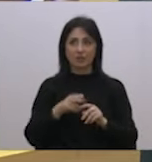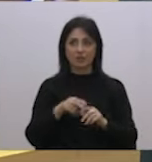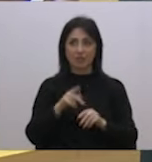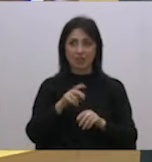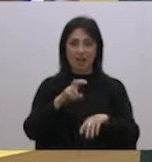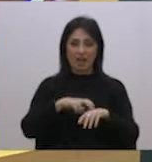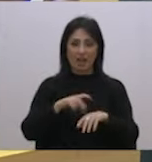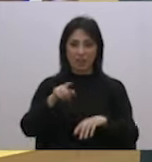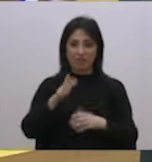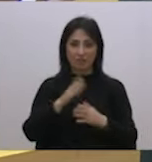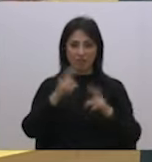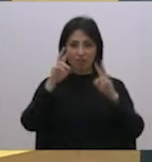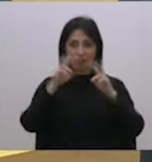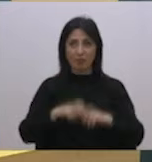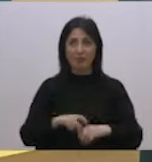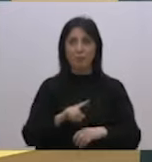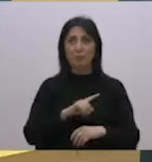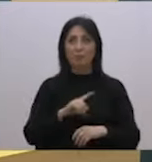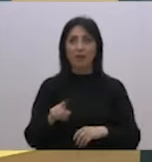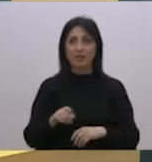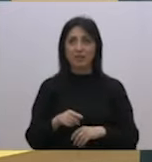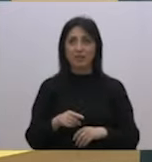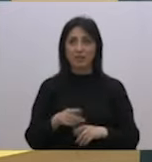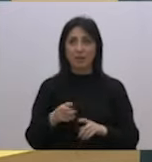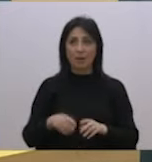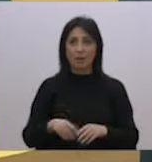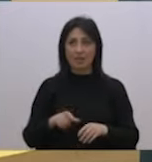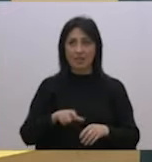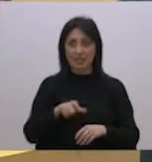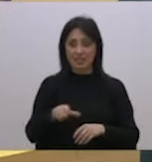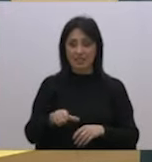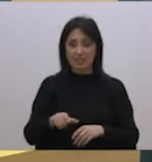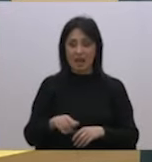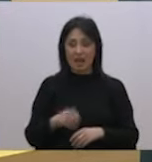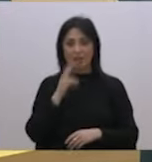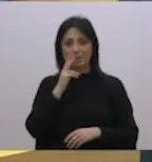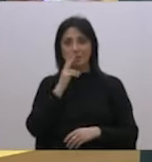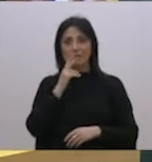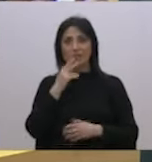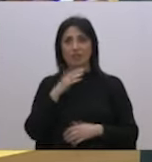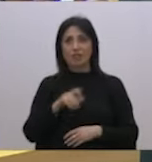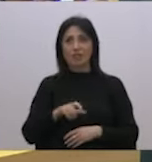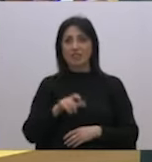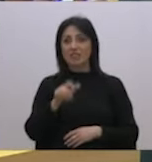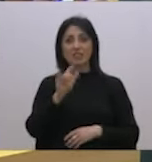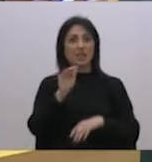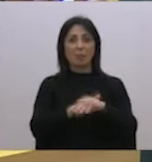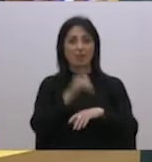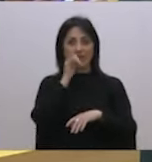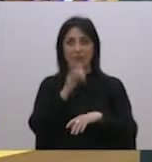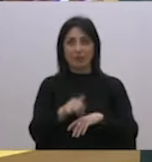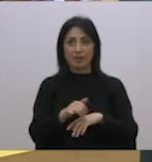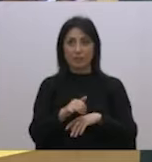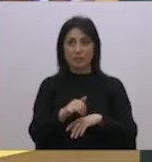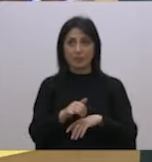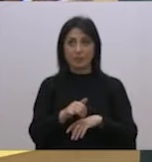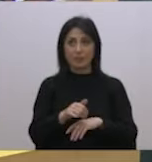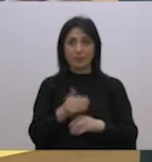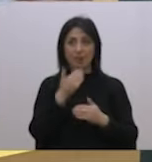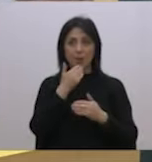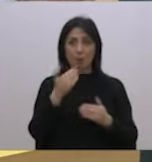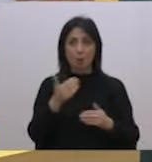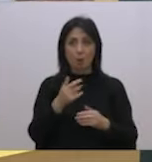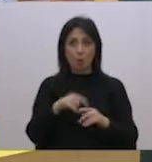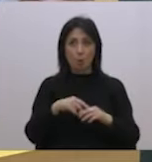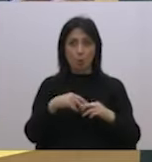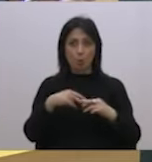rad sudahit, rad sudahit, rad sudahit, rad sudahit, rad sudahit, rad sudahit, rad sudahit, rad